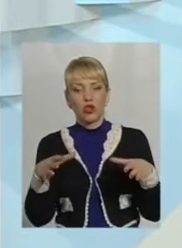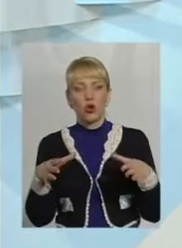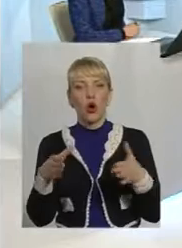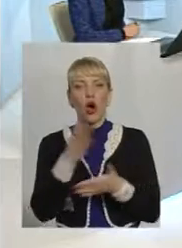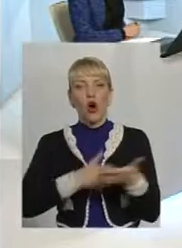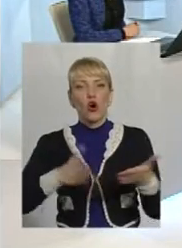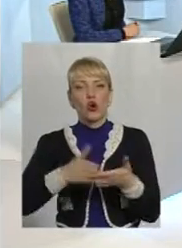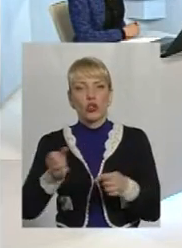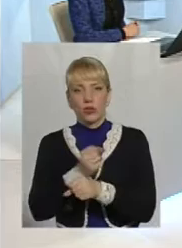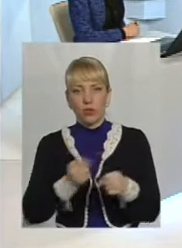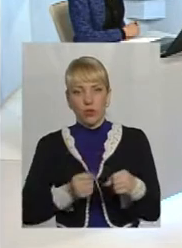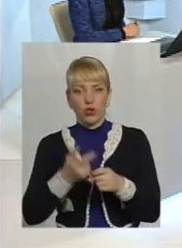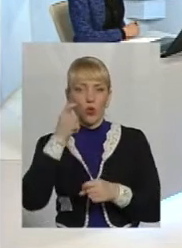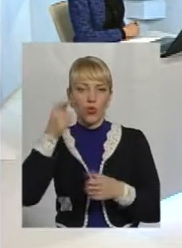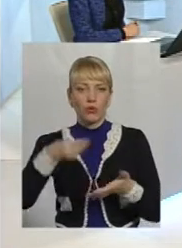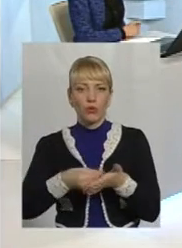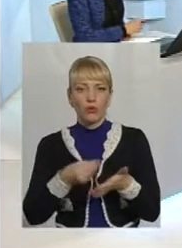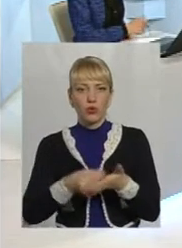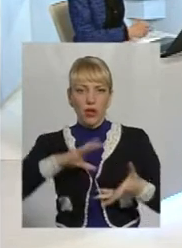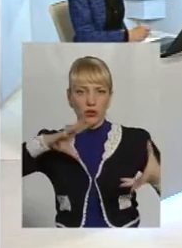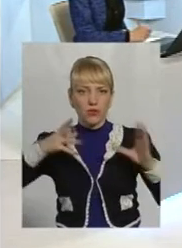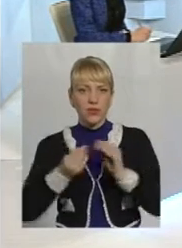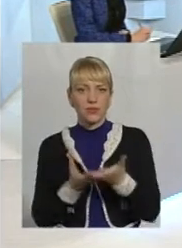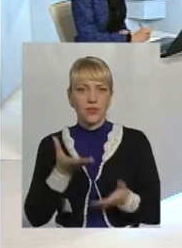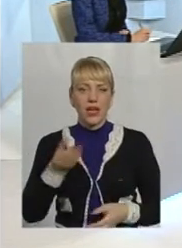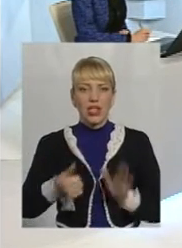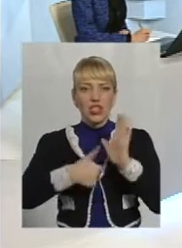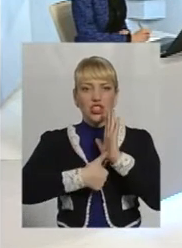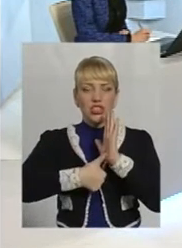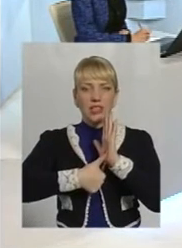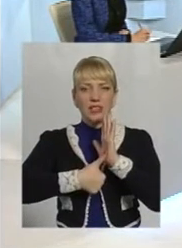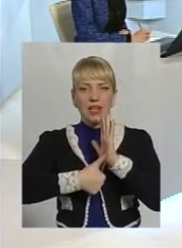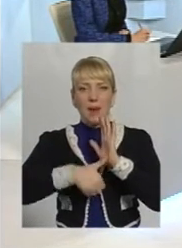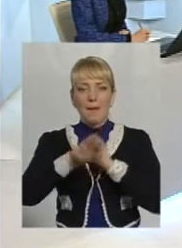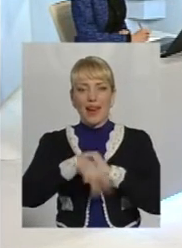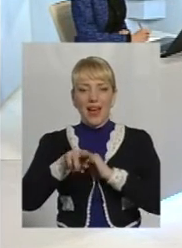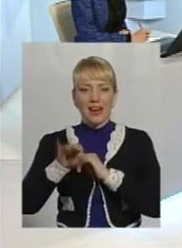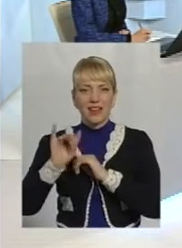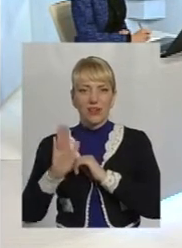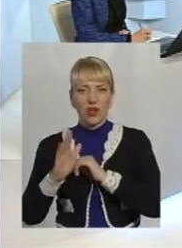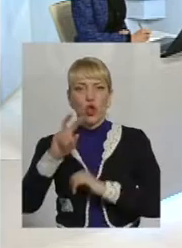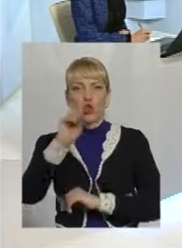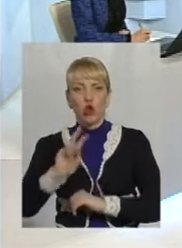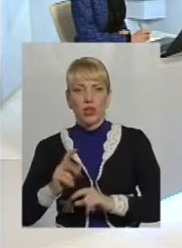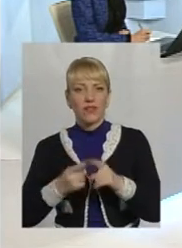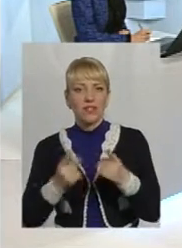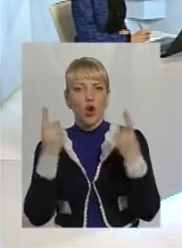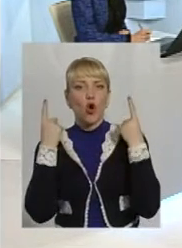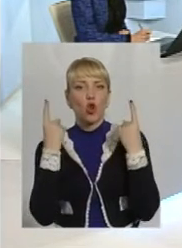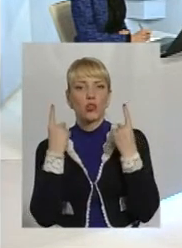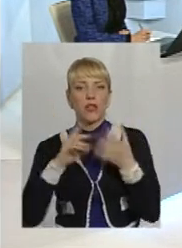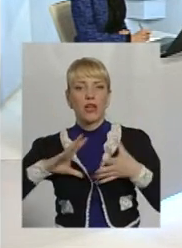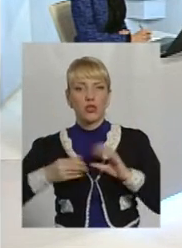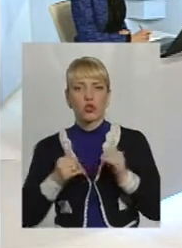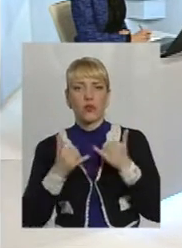роззброєння українському бюджету обійшлася у суму біля 6-5-6 мільярдів доларів. Це колосальна сума